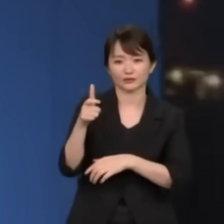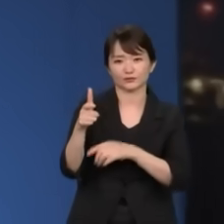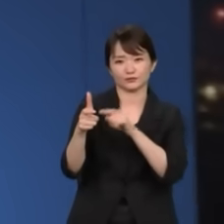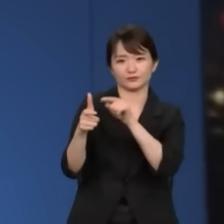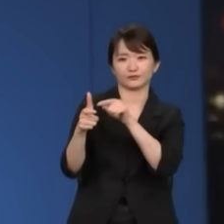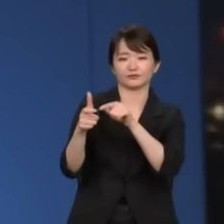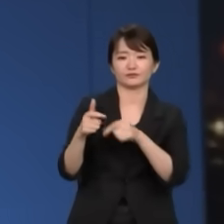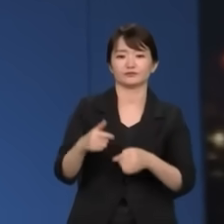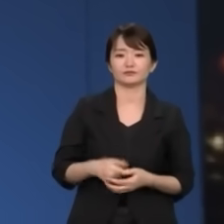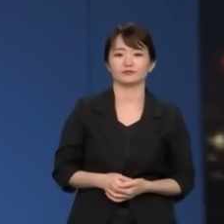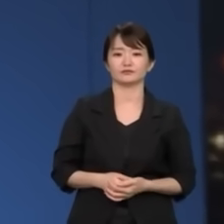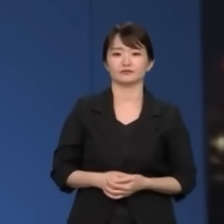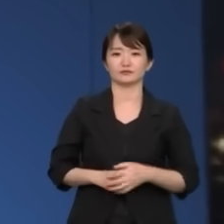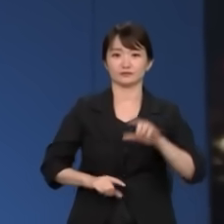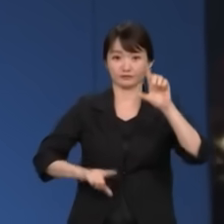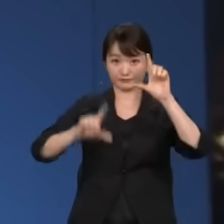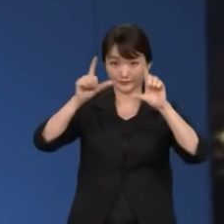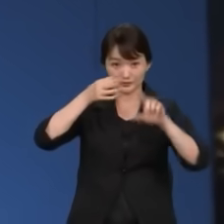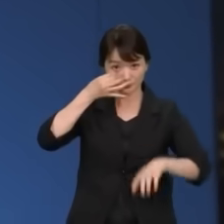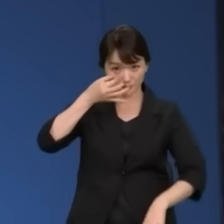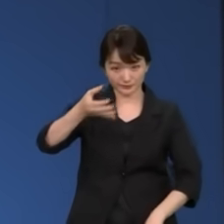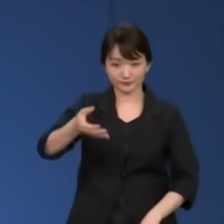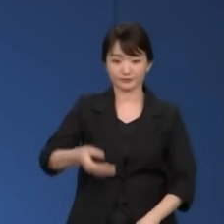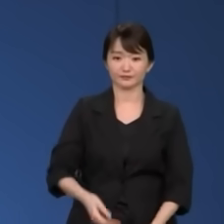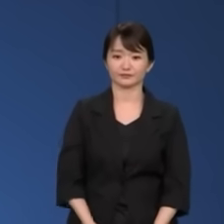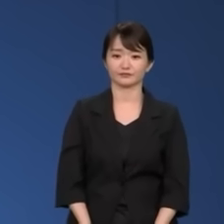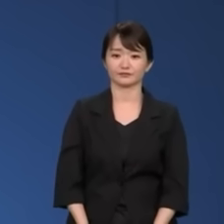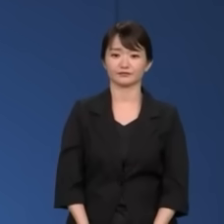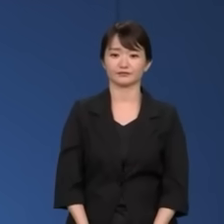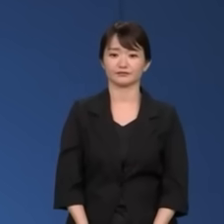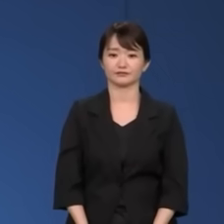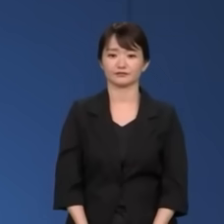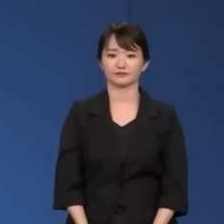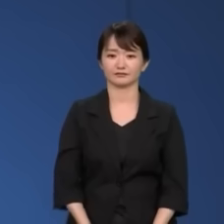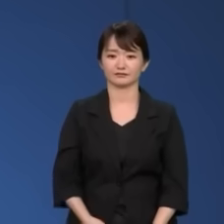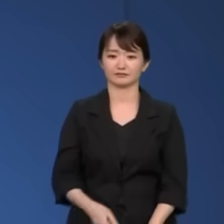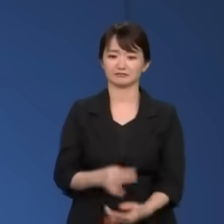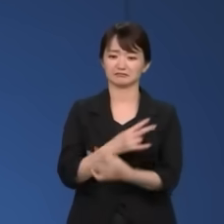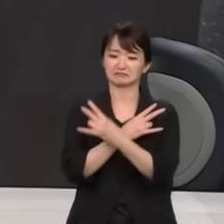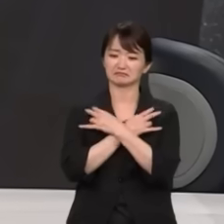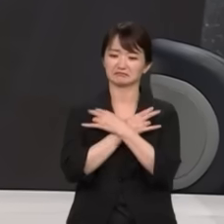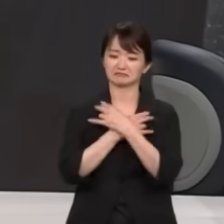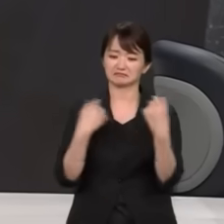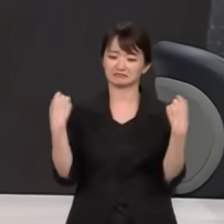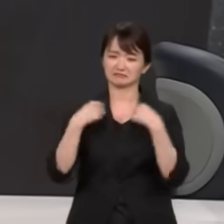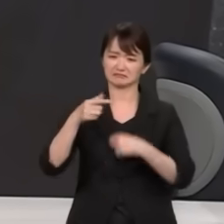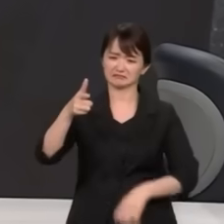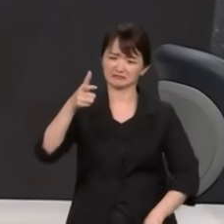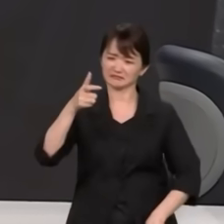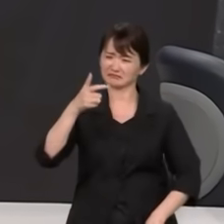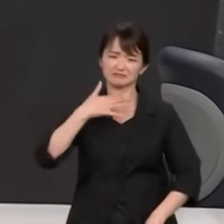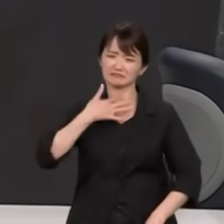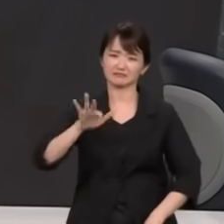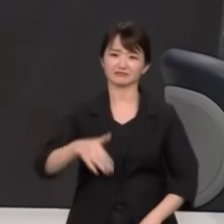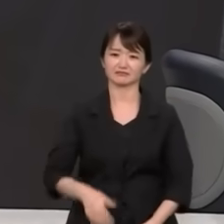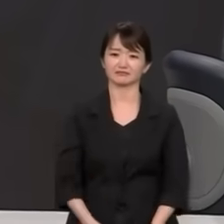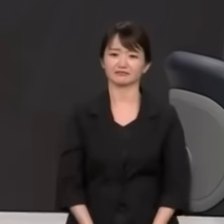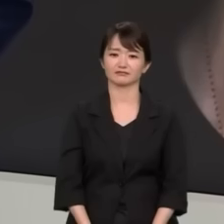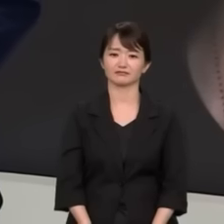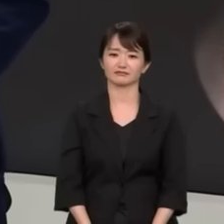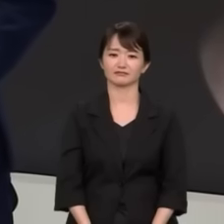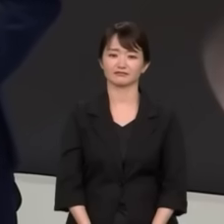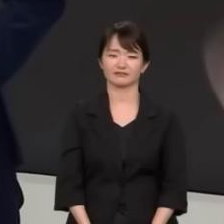예네 잡아 본다면 이제 이런 옷으로 해 본 적이 없어서 잠시만요 거기